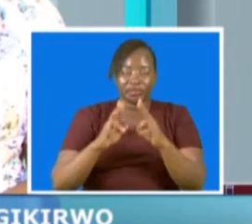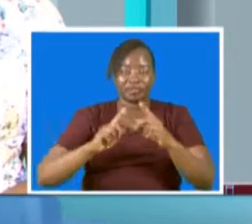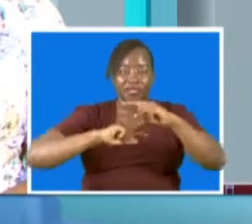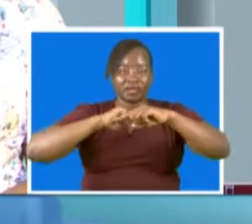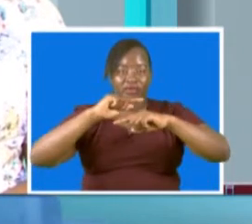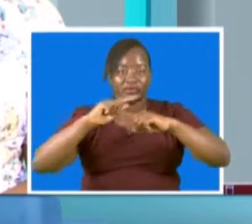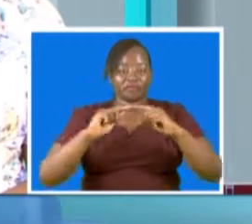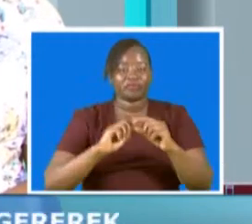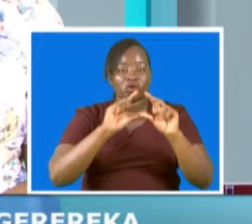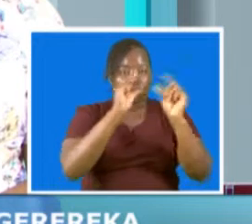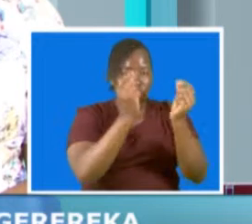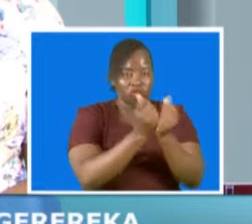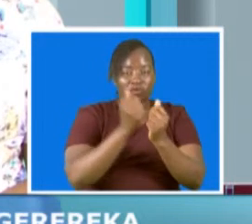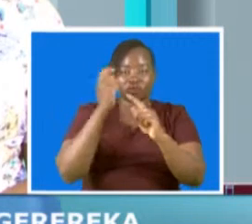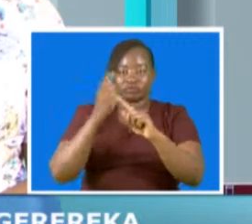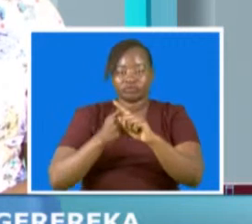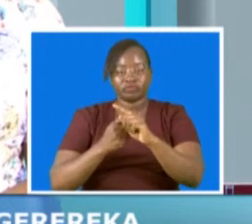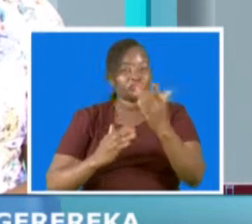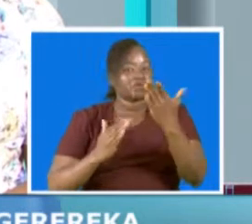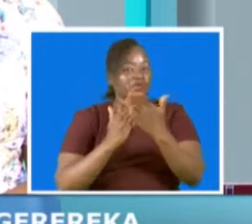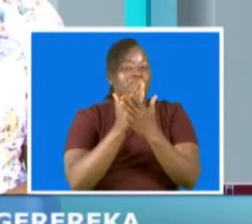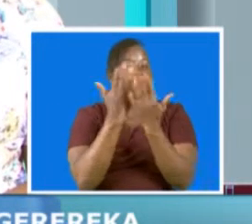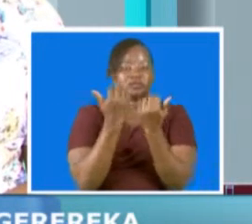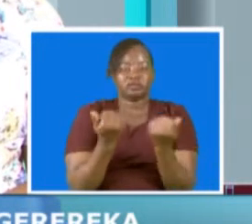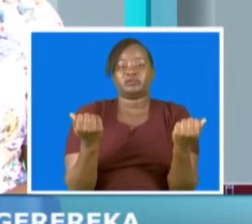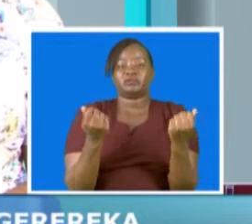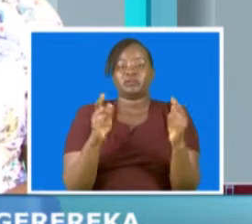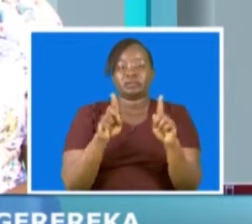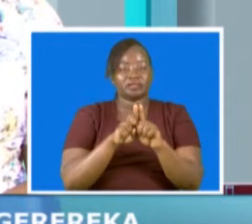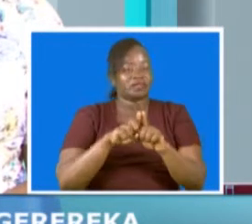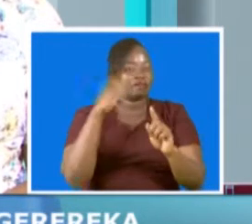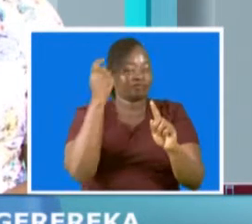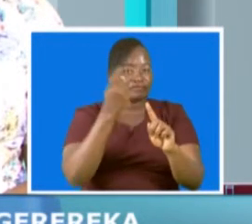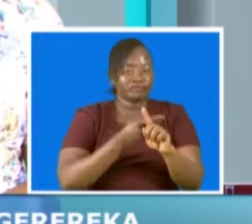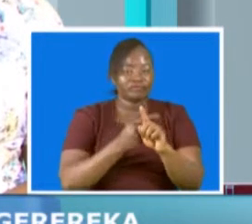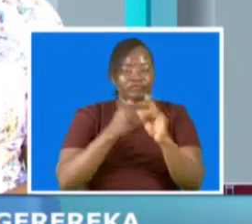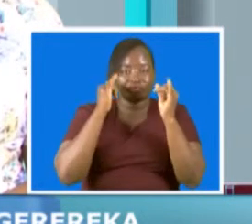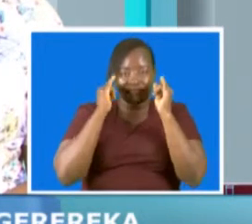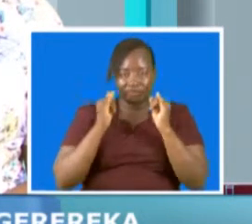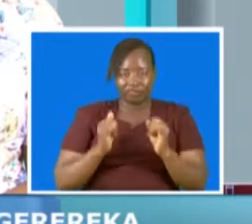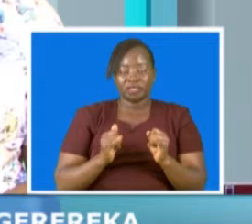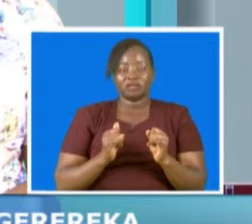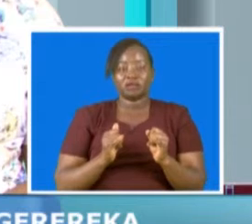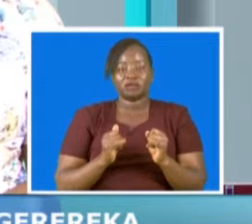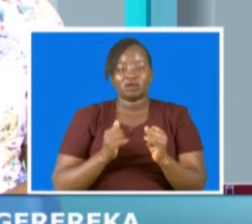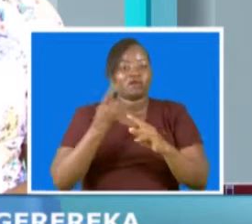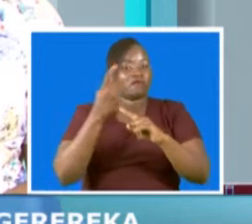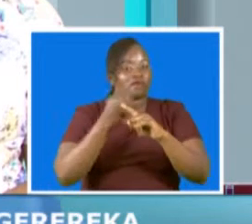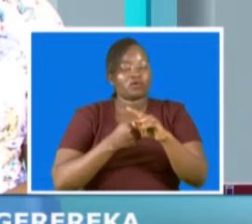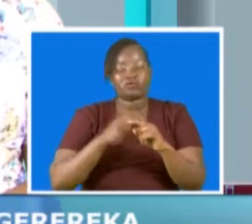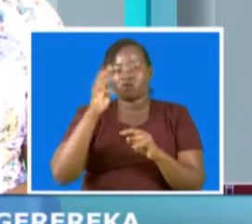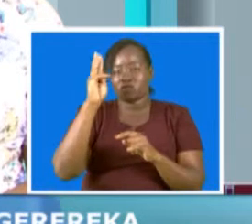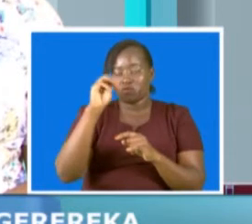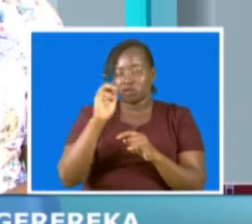ati ikundi cia gutetera ihoto cia ciana hamwe na ikundi cia gutetera ihoto cia o mundu kuma kaunti-ini ya Uasin